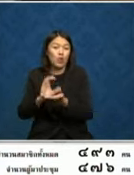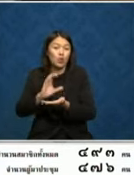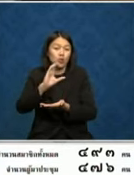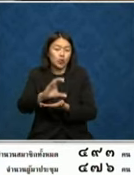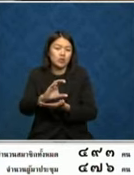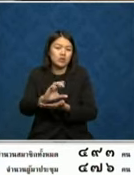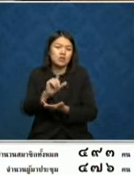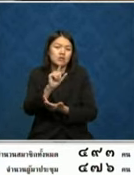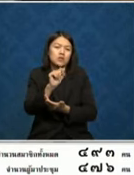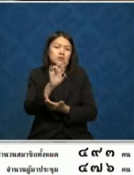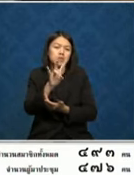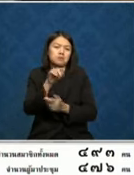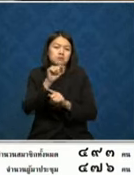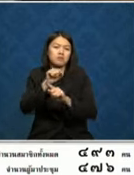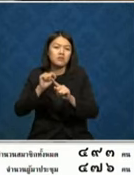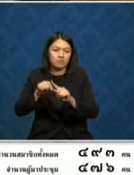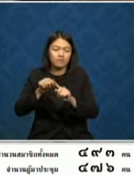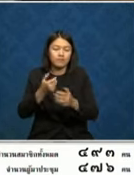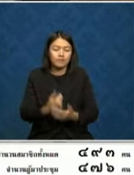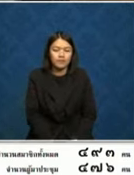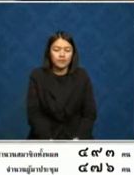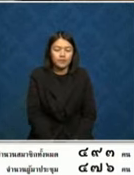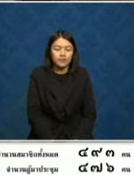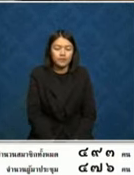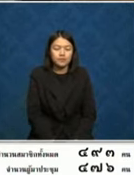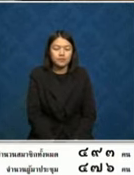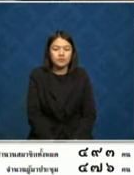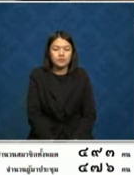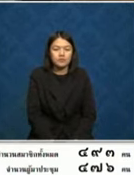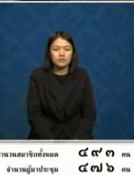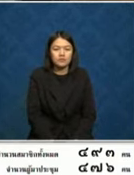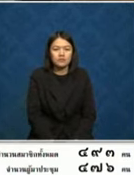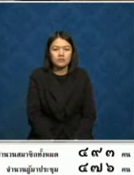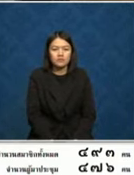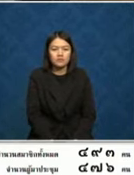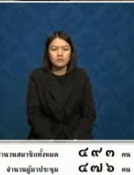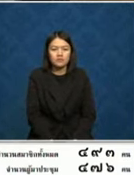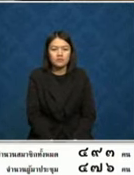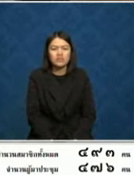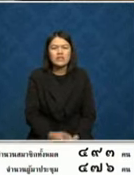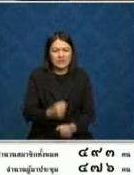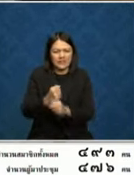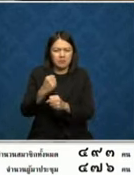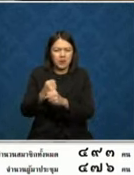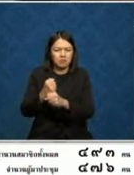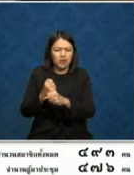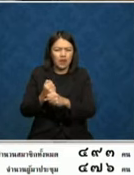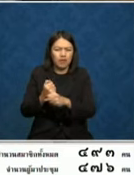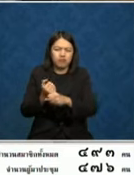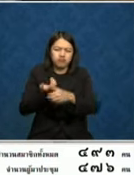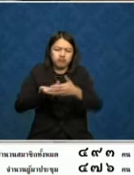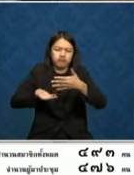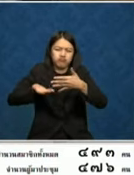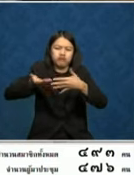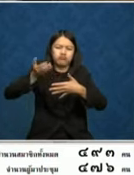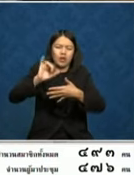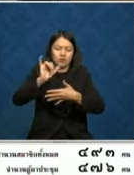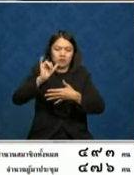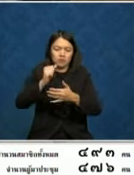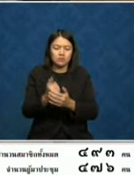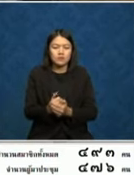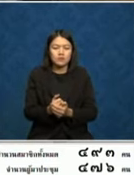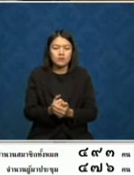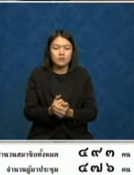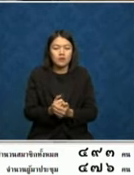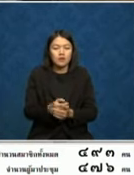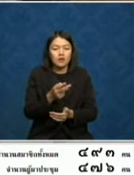แค่ 27% ครับเขาทำอยู่แต่ยังทำไม่ถึงระดับนะครับสิ่งที่อันนึงที่ท่านประธานต้อง